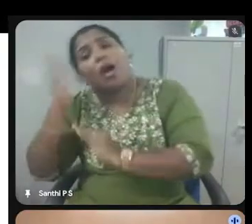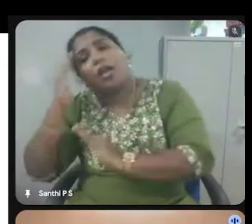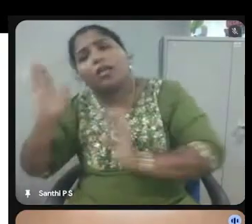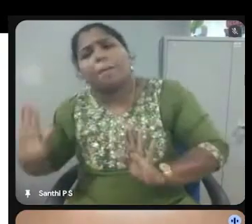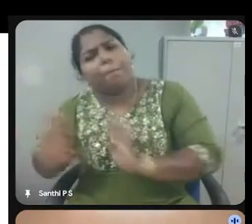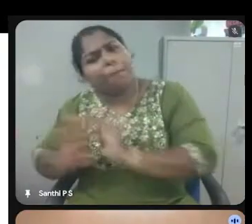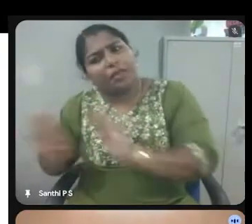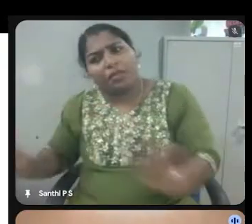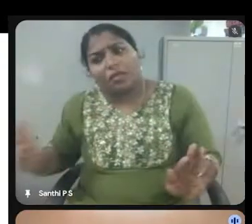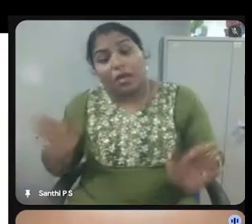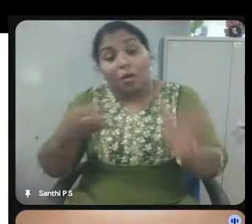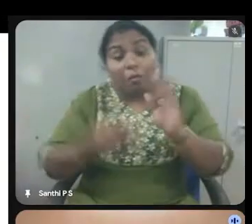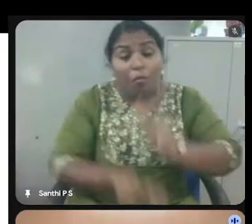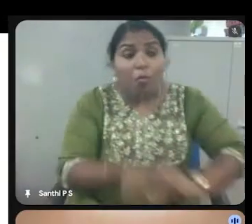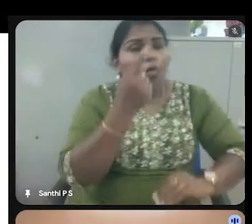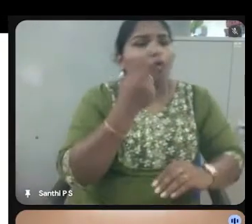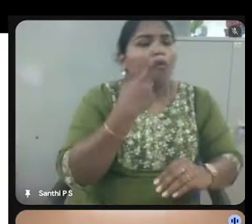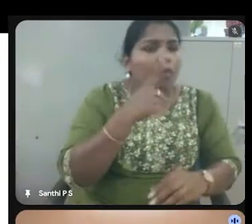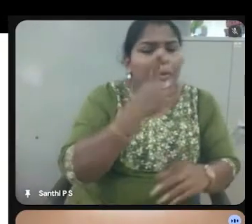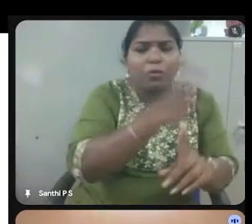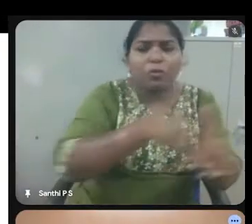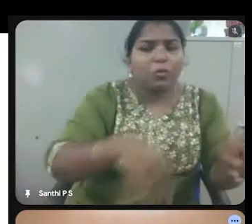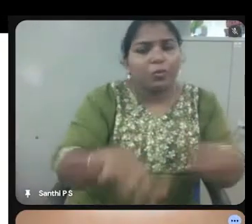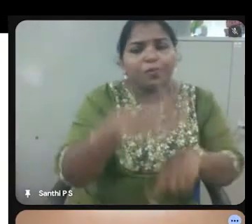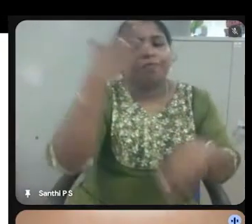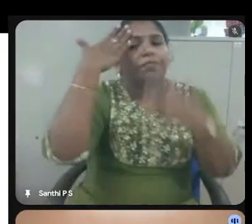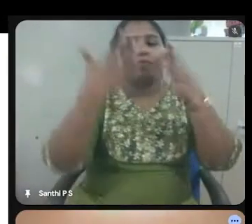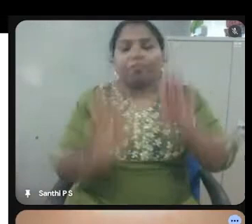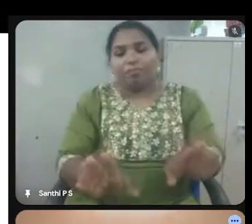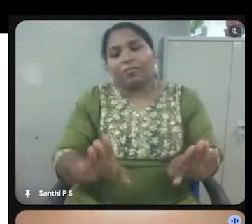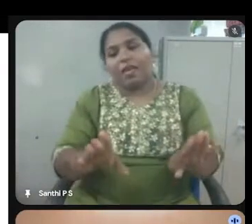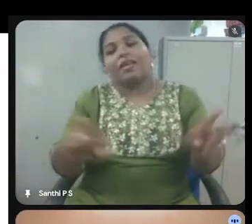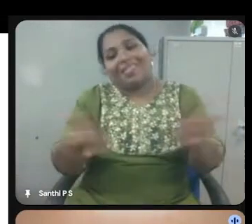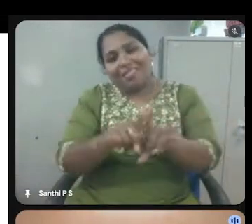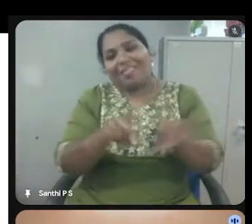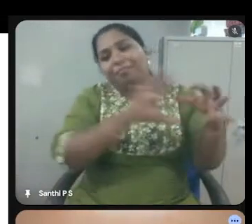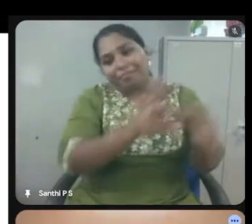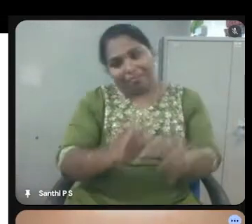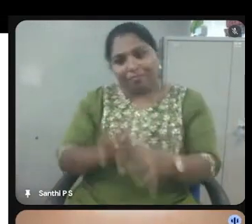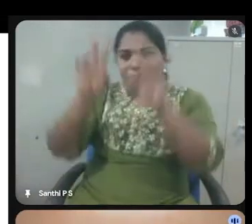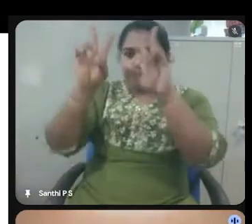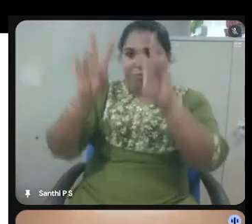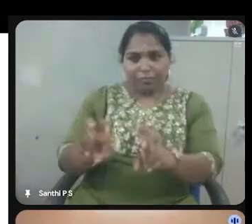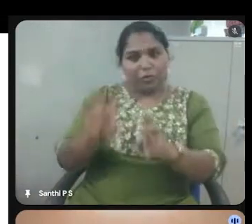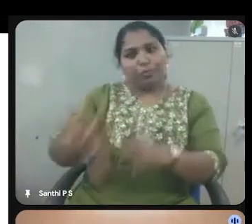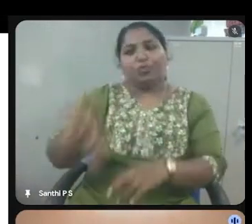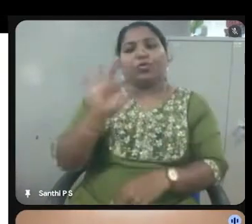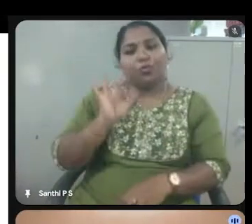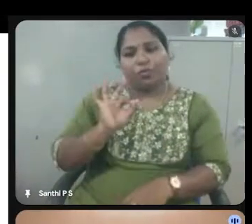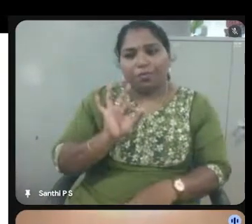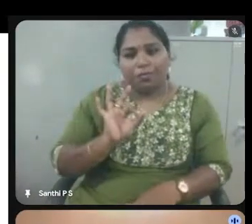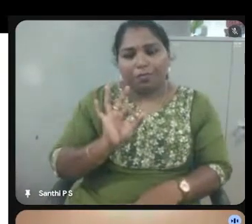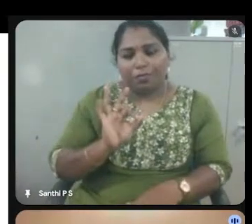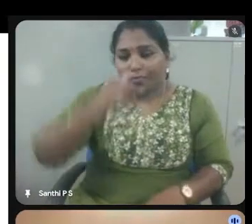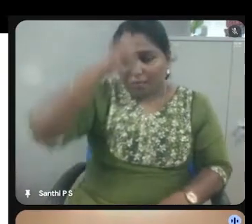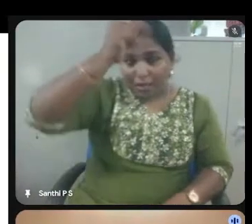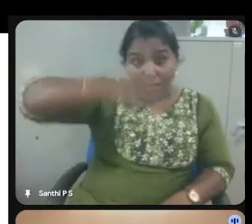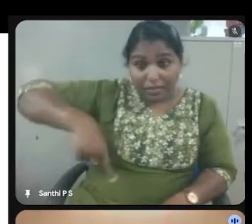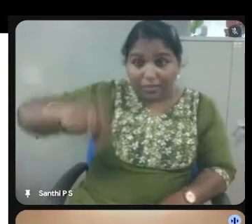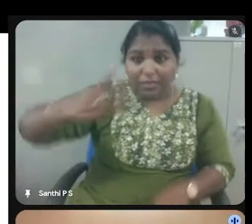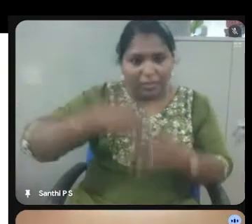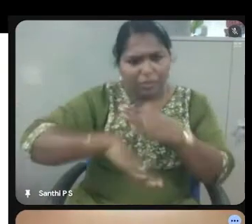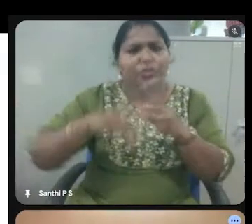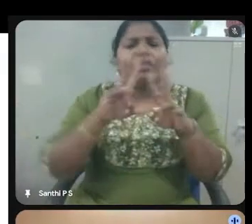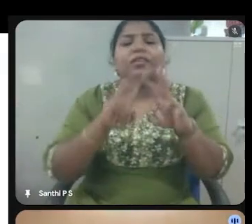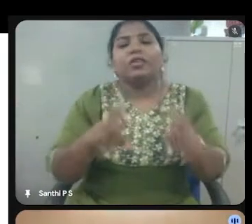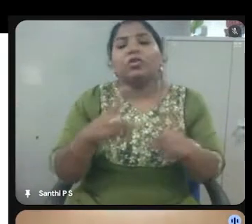ടോപ്പിക്കിനെ കുറിച്ച് സംസാരിക്കാം എന്നുള്ളൊരു തീരുമാനം വന്നത് തന്നെ. പിന്നെ ഇതും ഇന്ത്യയിൽ തന്നെ നടത്തിയൊരു സ്റ്റഡിയുടെ റിസൾട്ടാണ്.